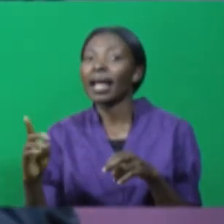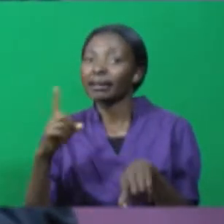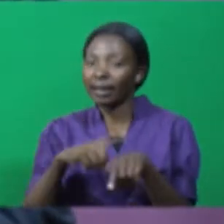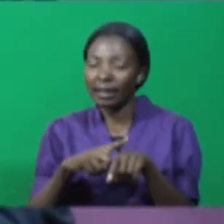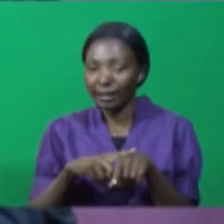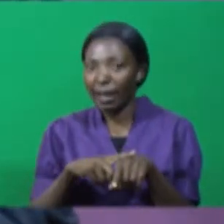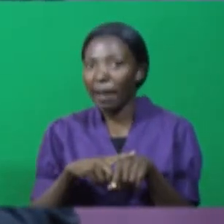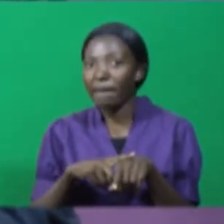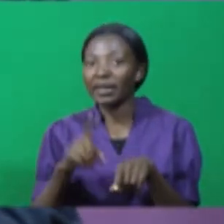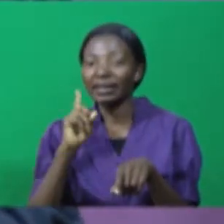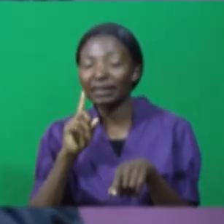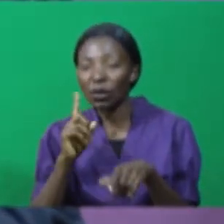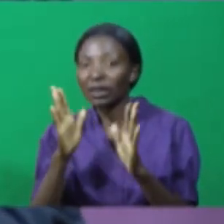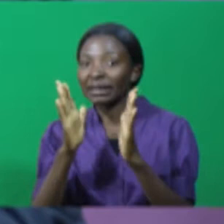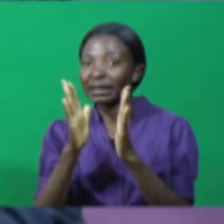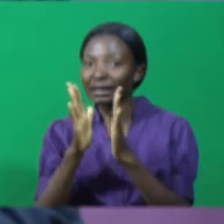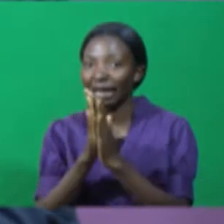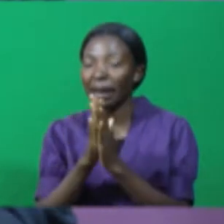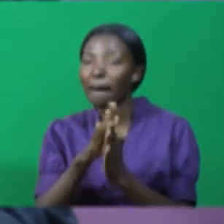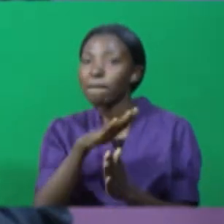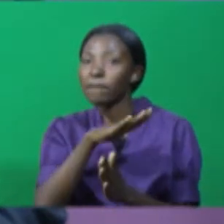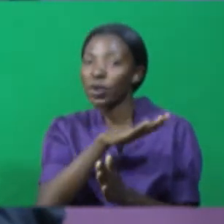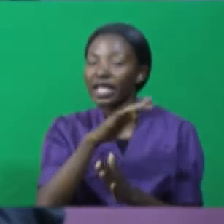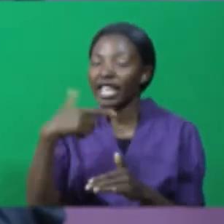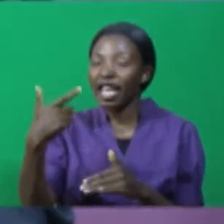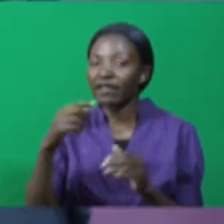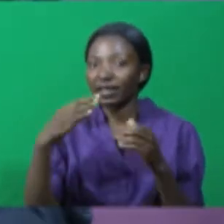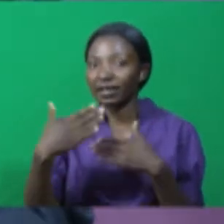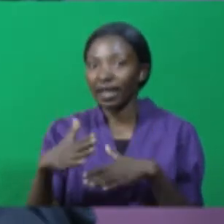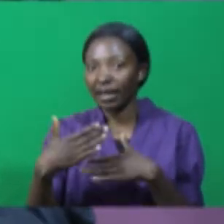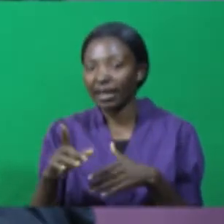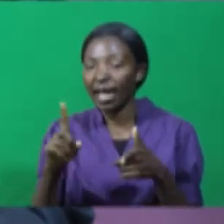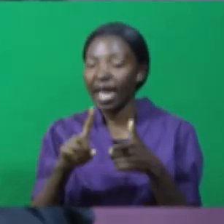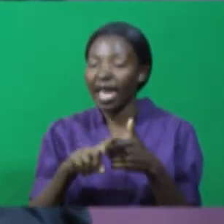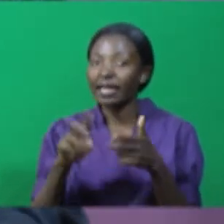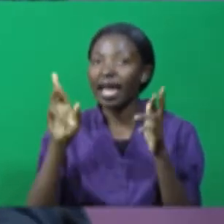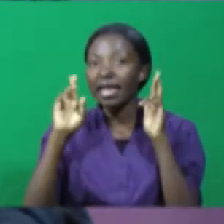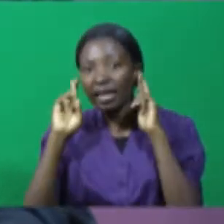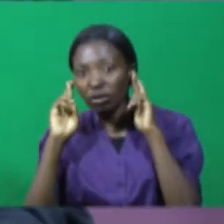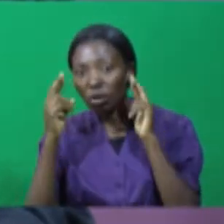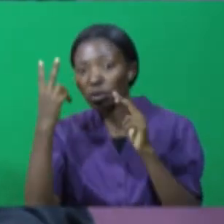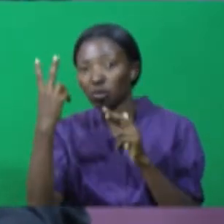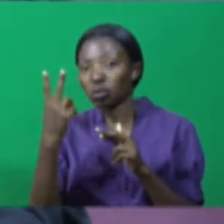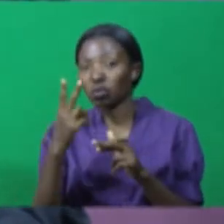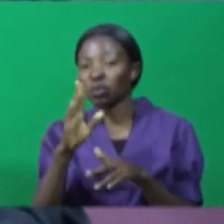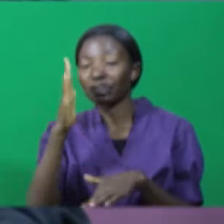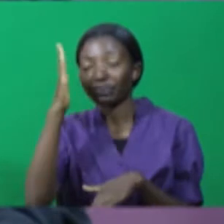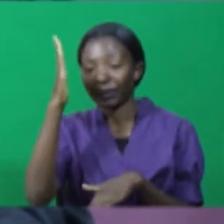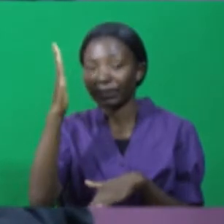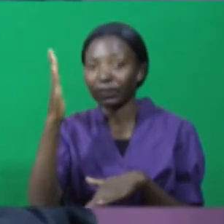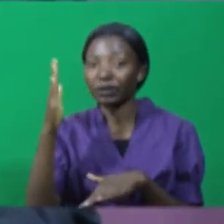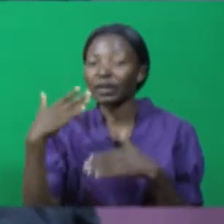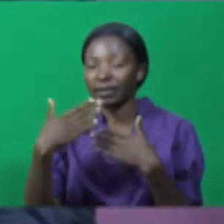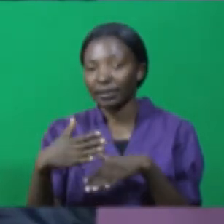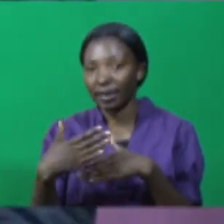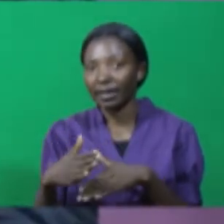pa TV i 10 am mangwanani every Sunday pa radio ndi 2 maskati every Sunday